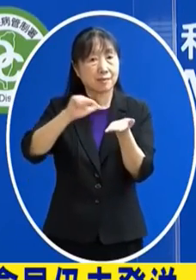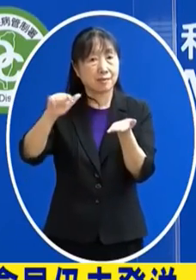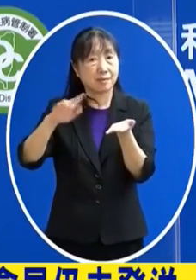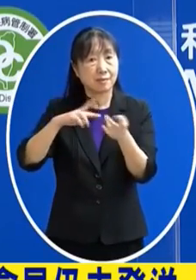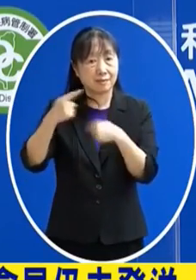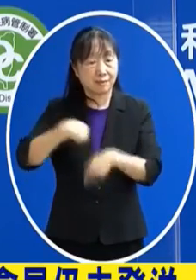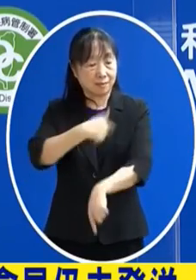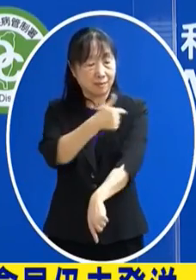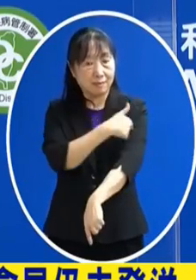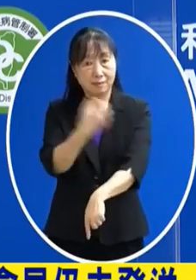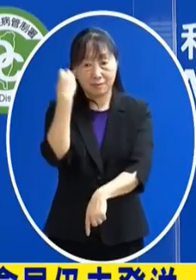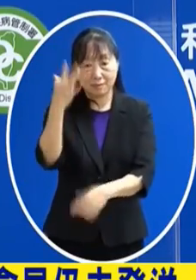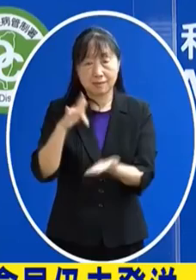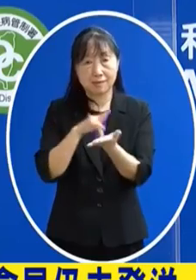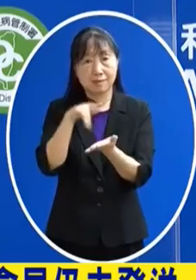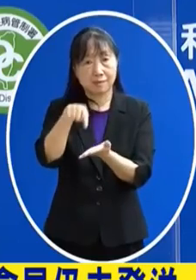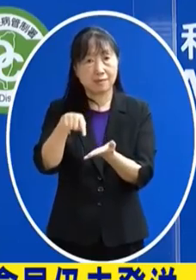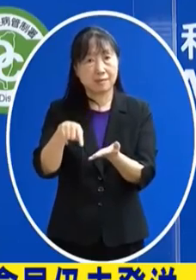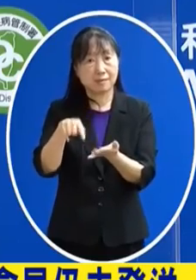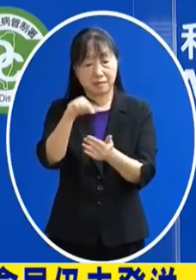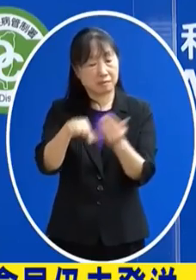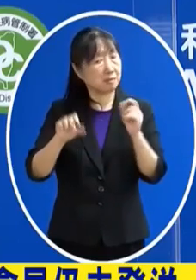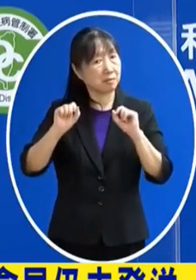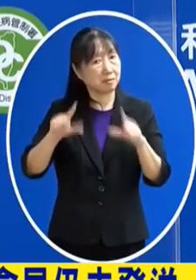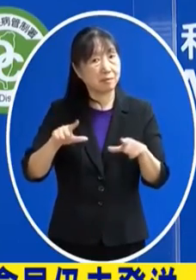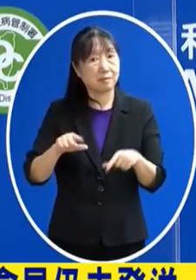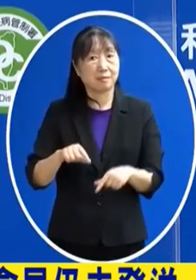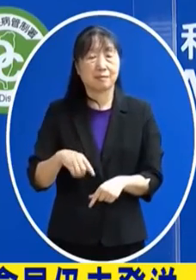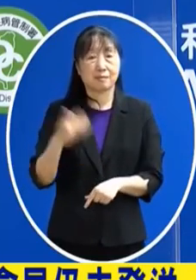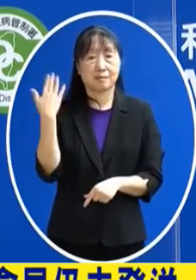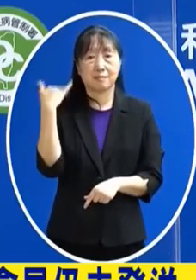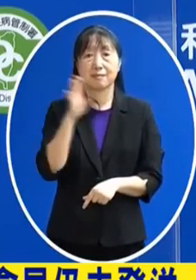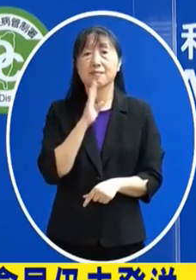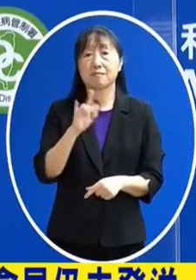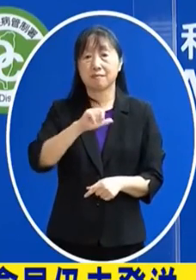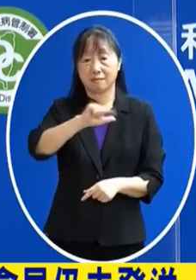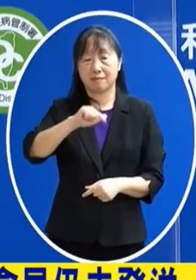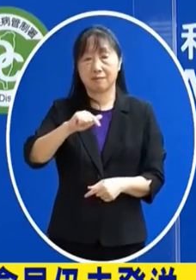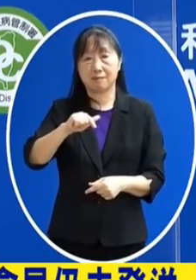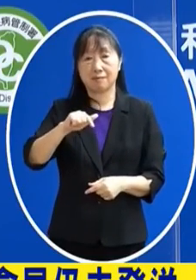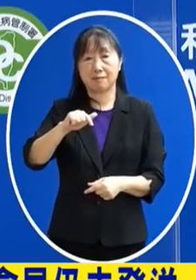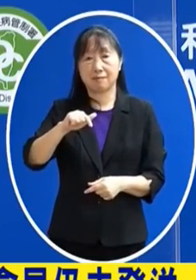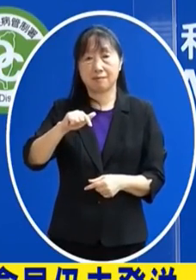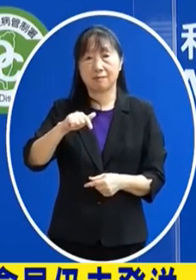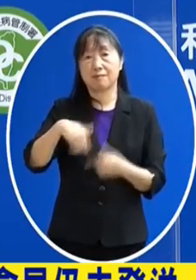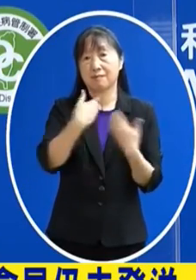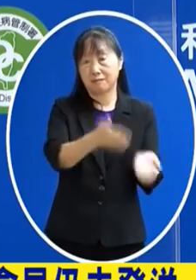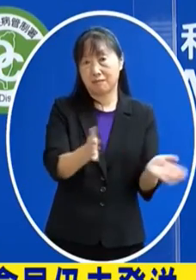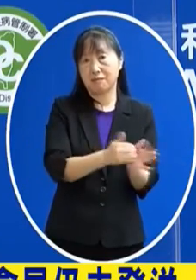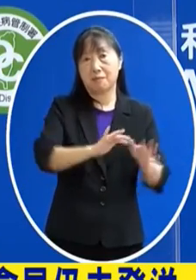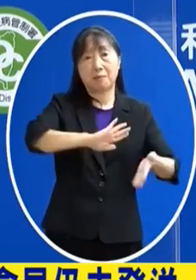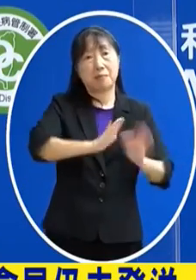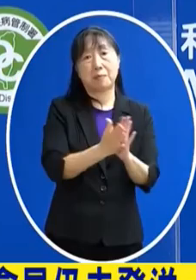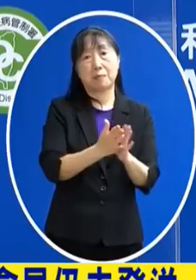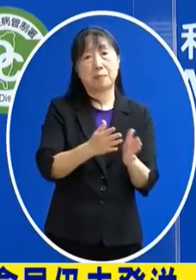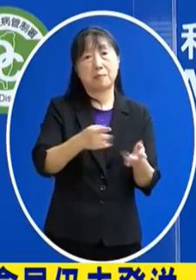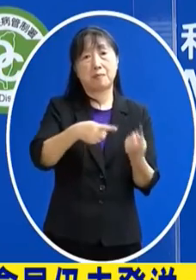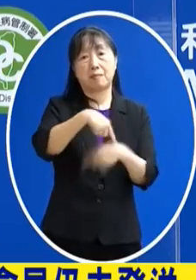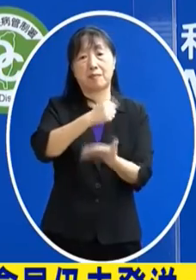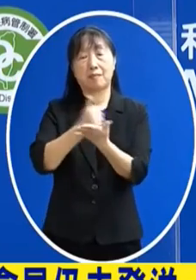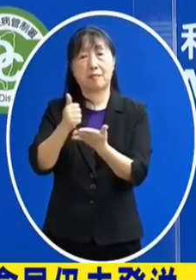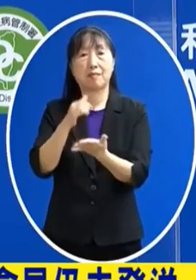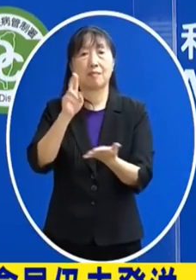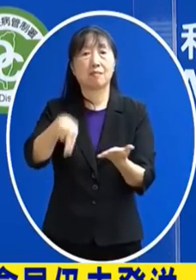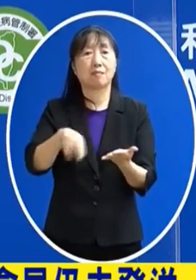求跟这疫苗或新药的要求又不太一样，所以以前他们是拿到了东西，那直接就去援助的地方就可以发